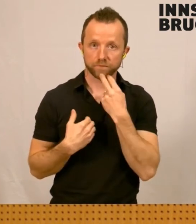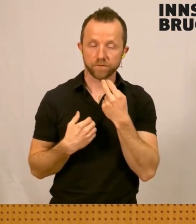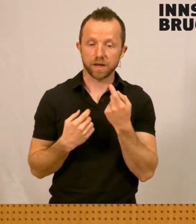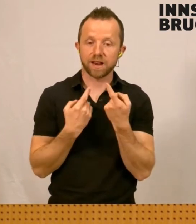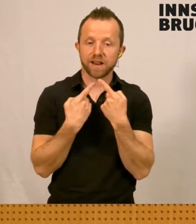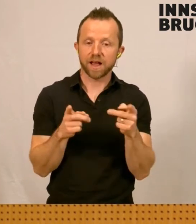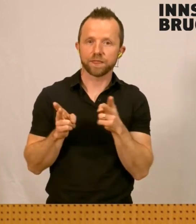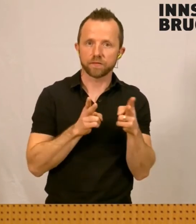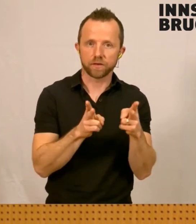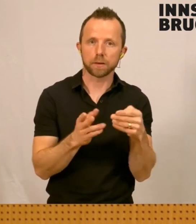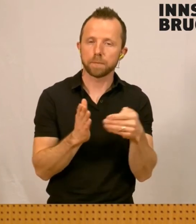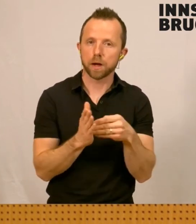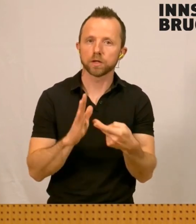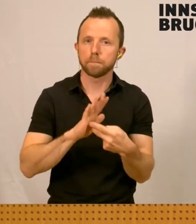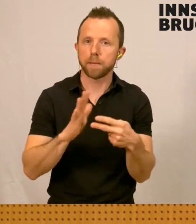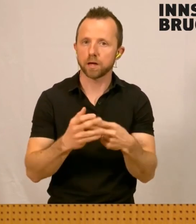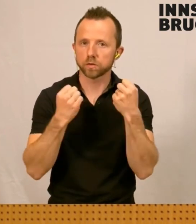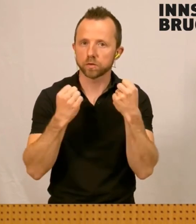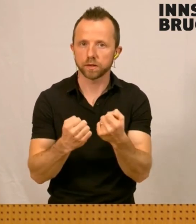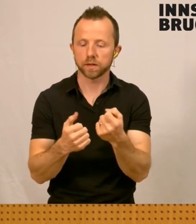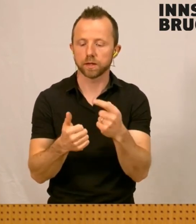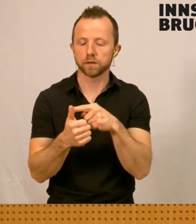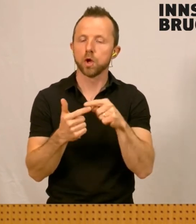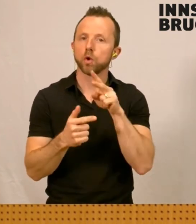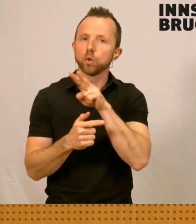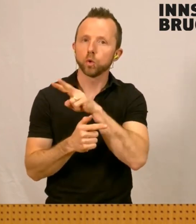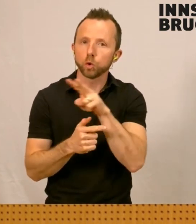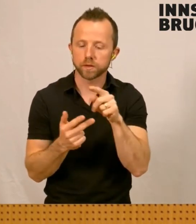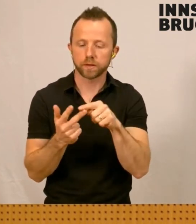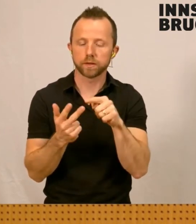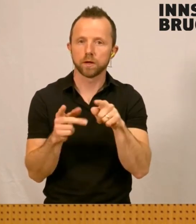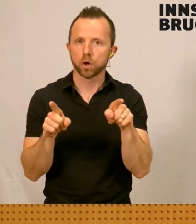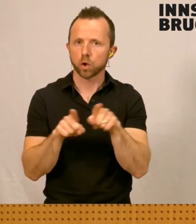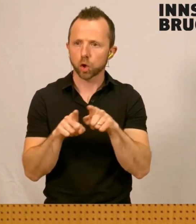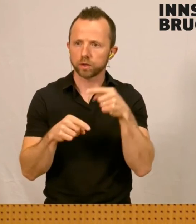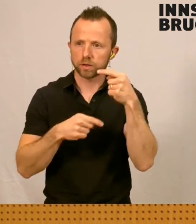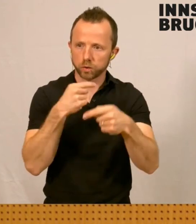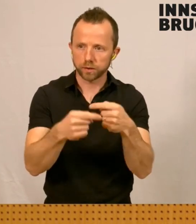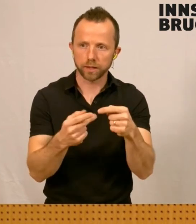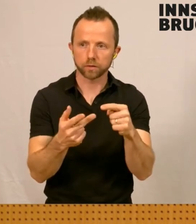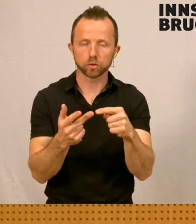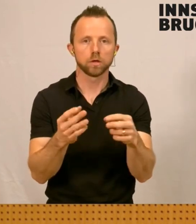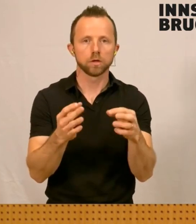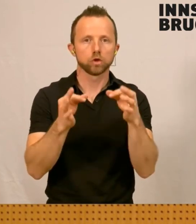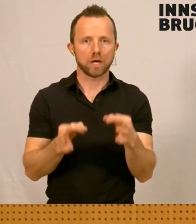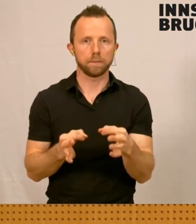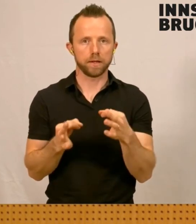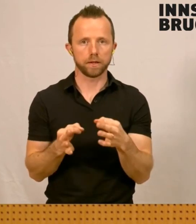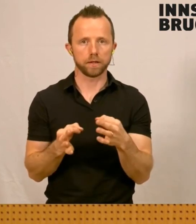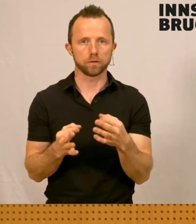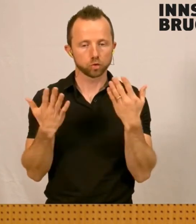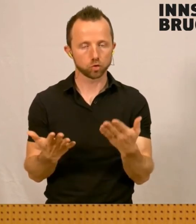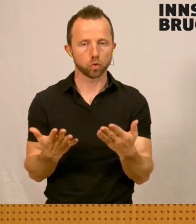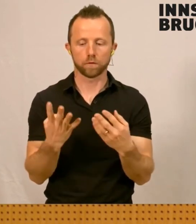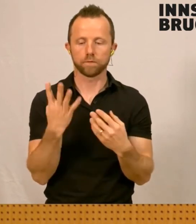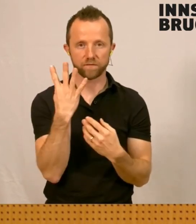wollen Planungssicherheit, Übersicht, Kontinuität und vor allem auch Stabilität. Das sind unsere